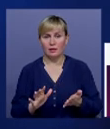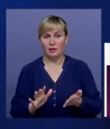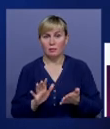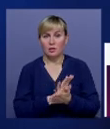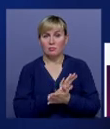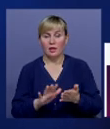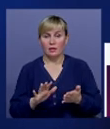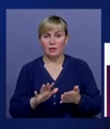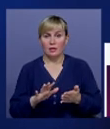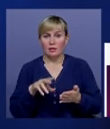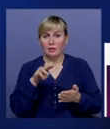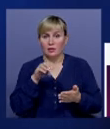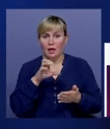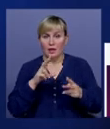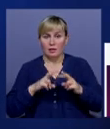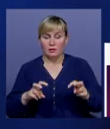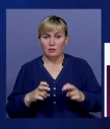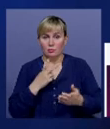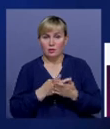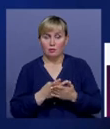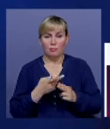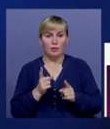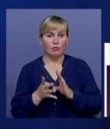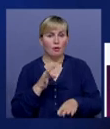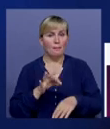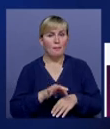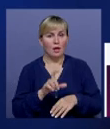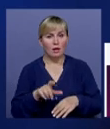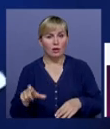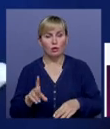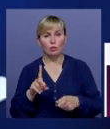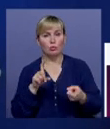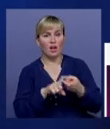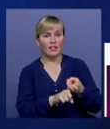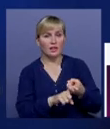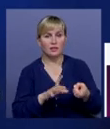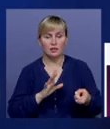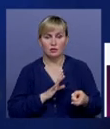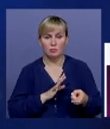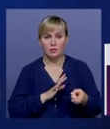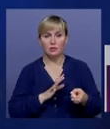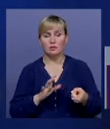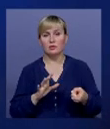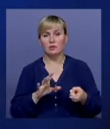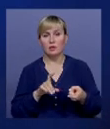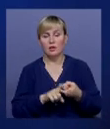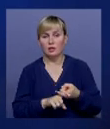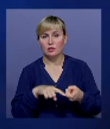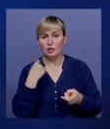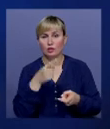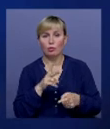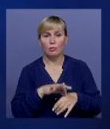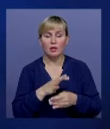бесплатный тест предусмотрен в первую очередь, это, конечно, больные, лица контактные с ними, лица с признаками ОРВИ